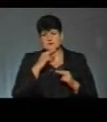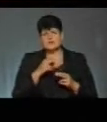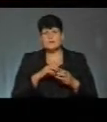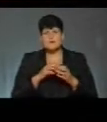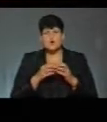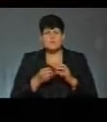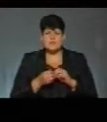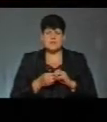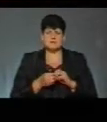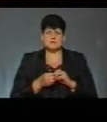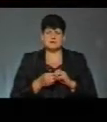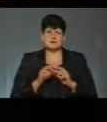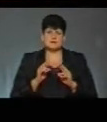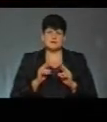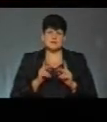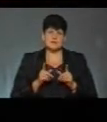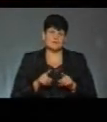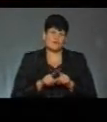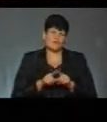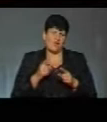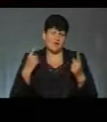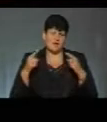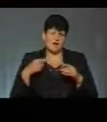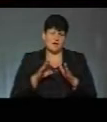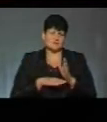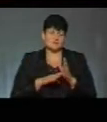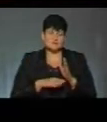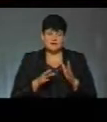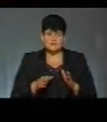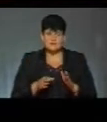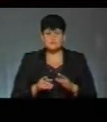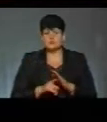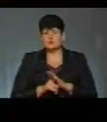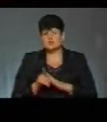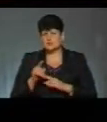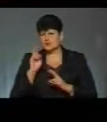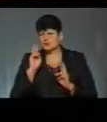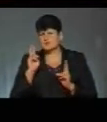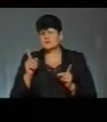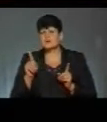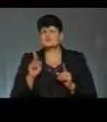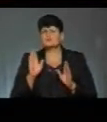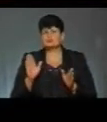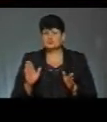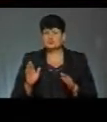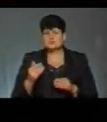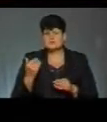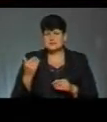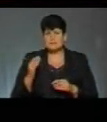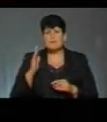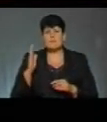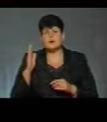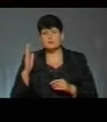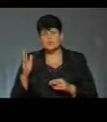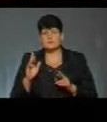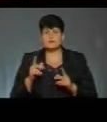проблеми, як персонаж із казки. Він спочатку не знає, що буде з ним в майбутньому,